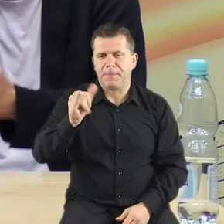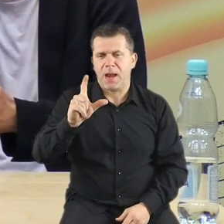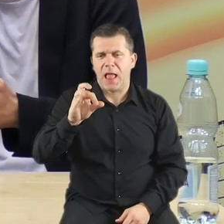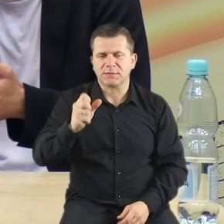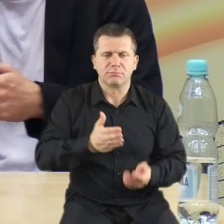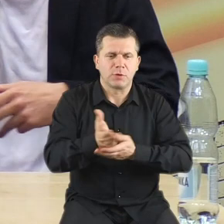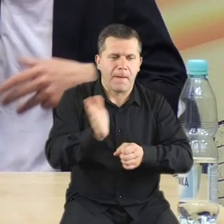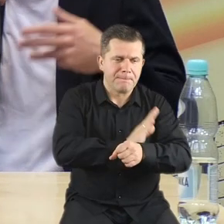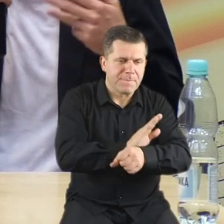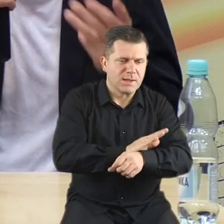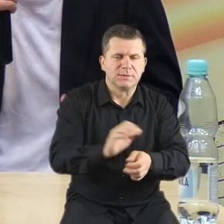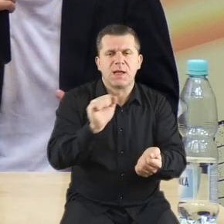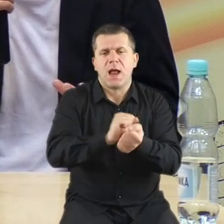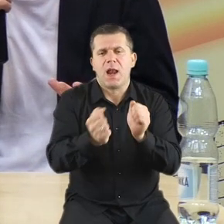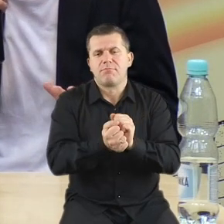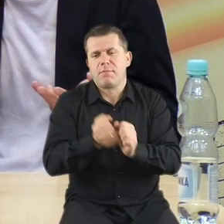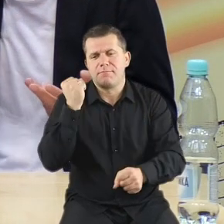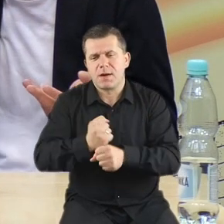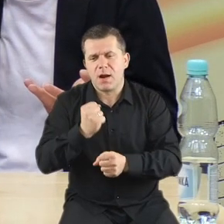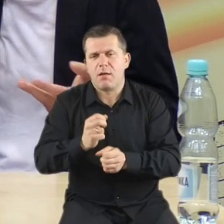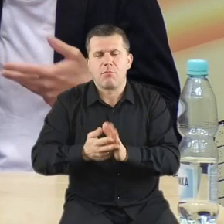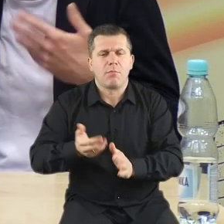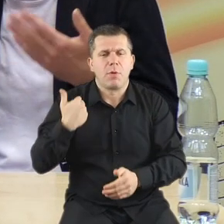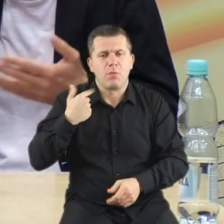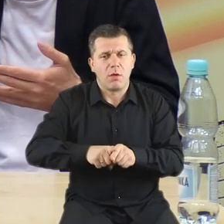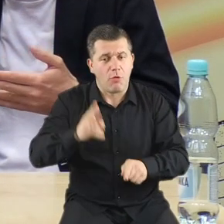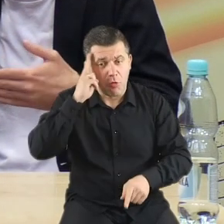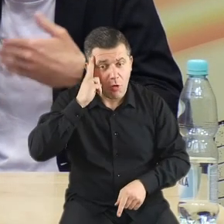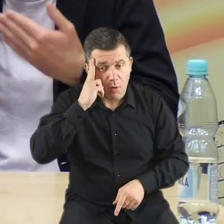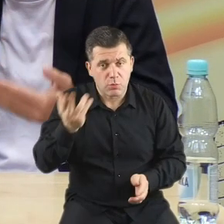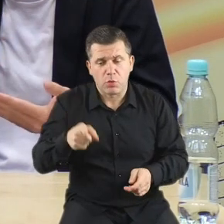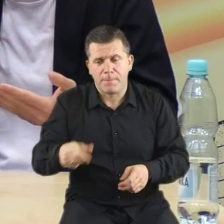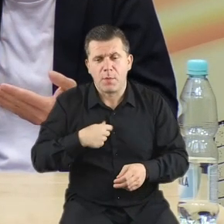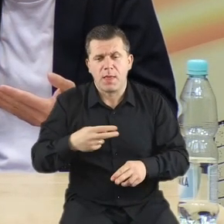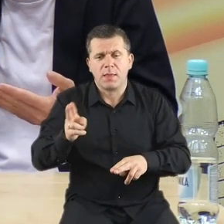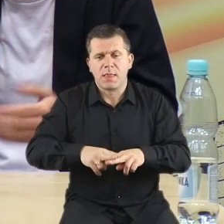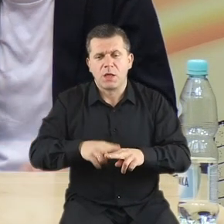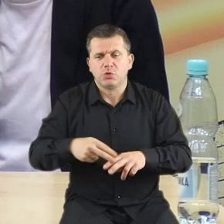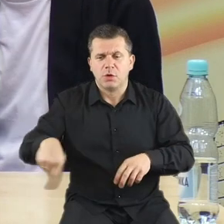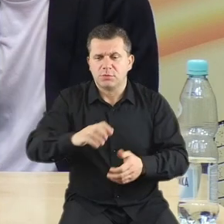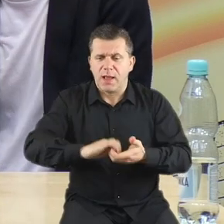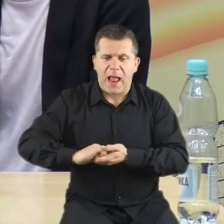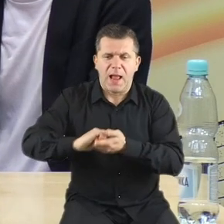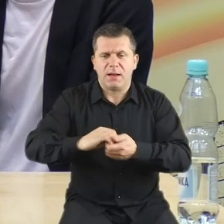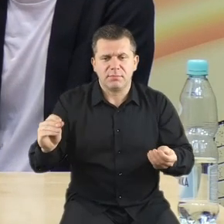poprzez karierę, czy poprzez komunizm, który też był takim narzędziem, powiedziałbym, asymilacji, ponieważ